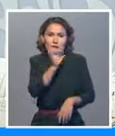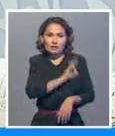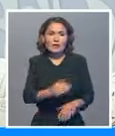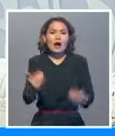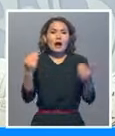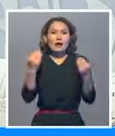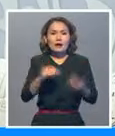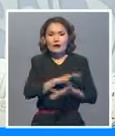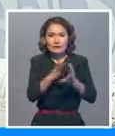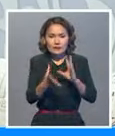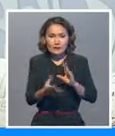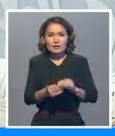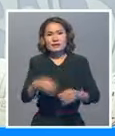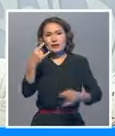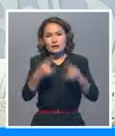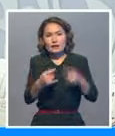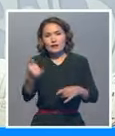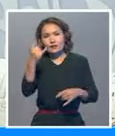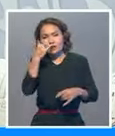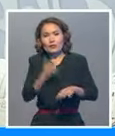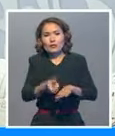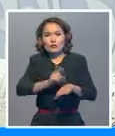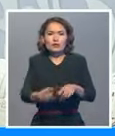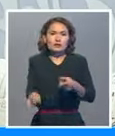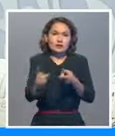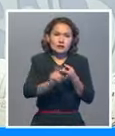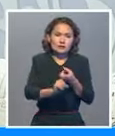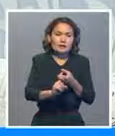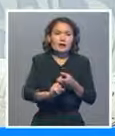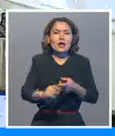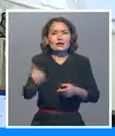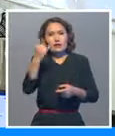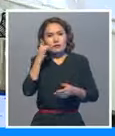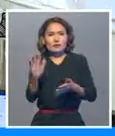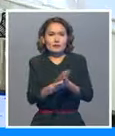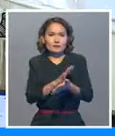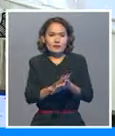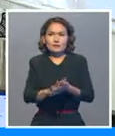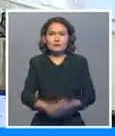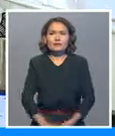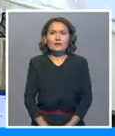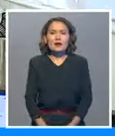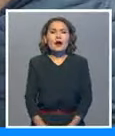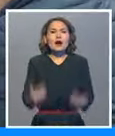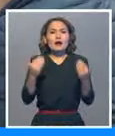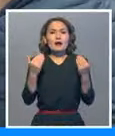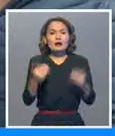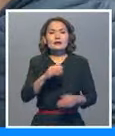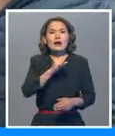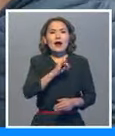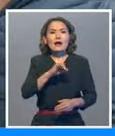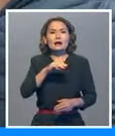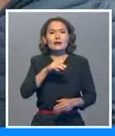күні ешкімге жалтақталмайсыз, кім сөйлесе де сол тегін, қай жаққа сөйлессеңіз де ештеңеден қорықпайсыз. Қазір біз айтып отырған ID.net Семейде